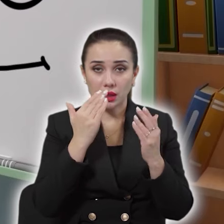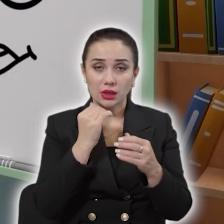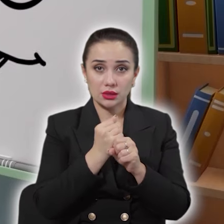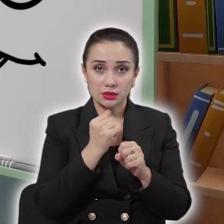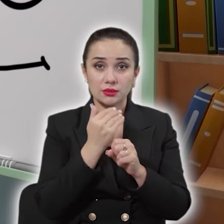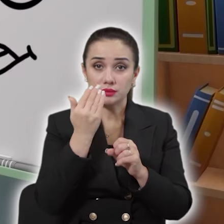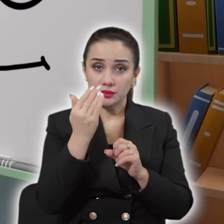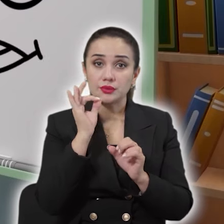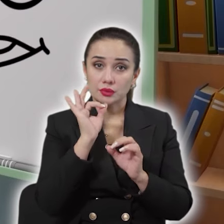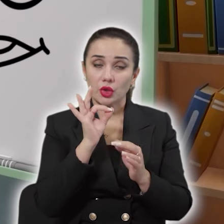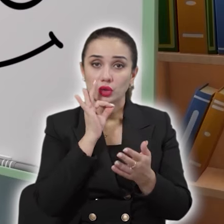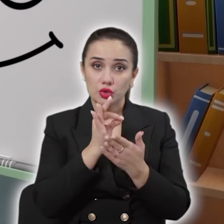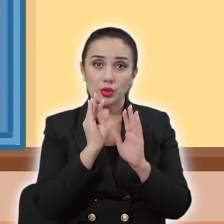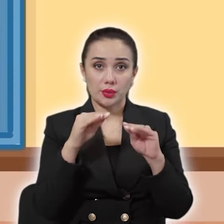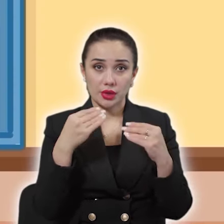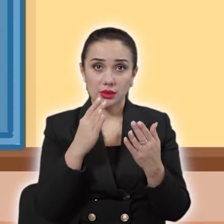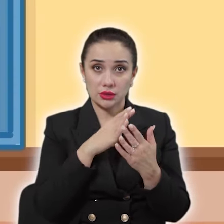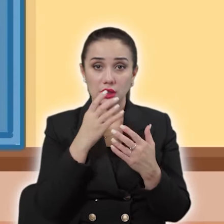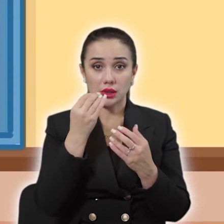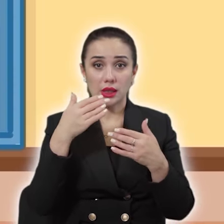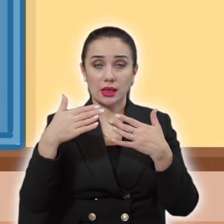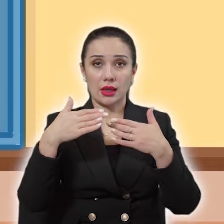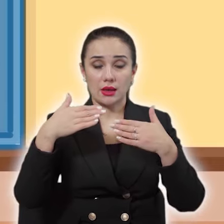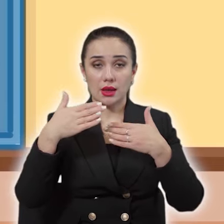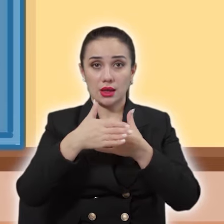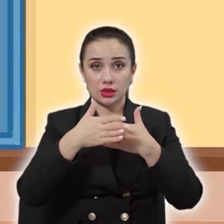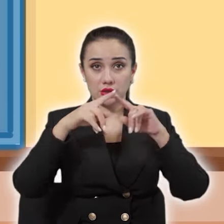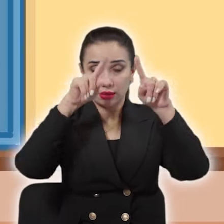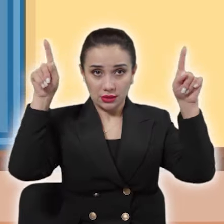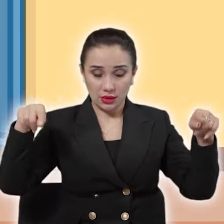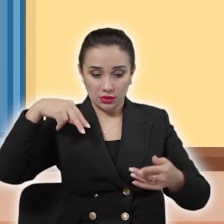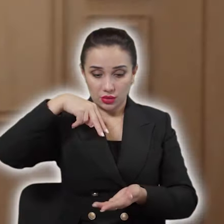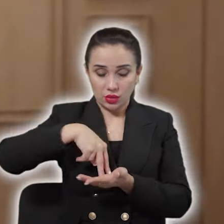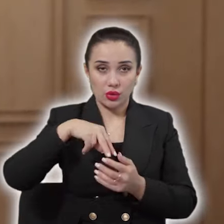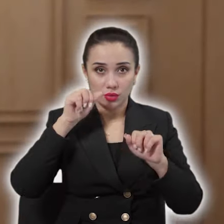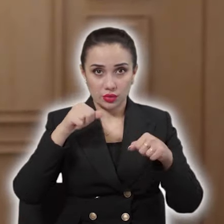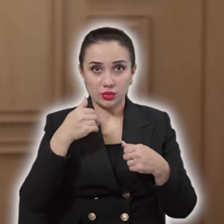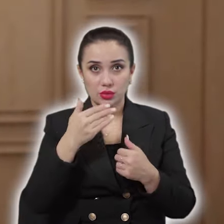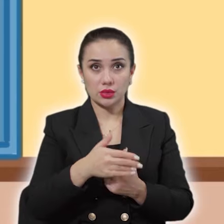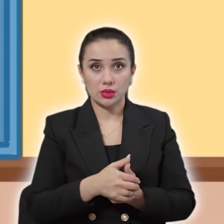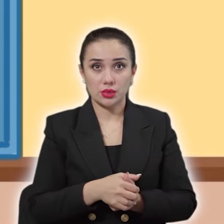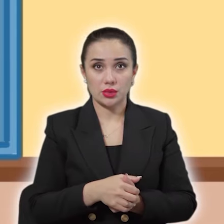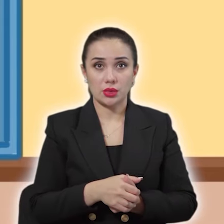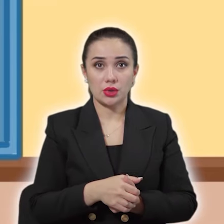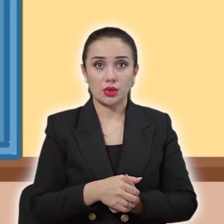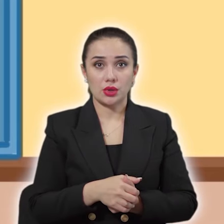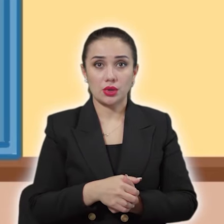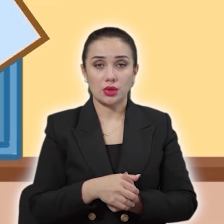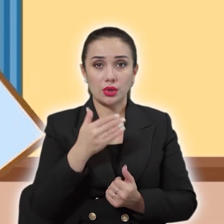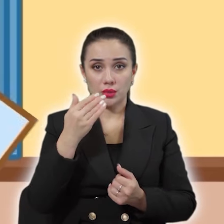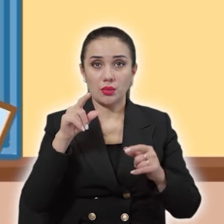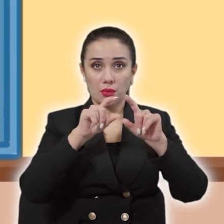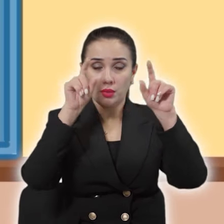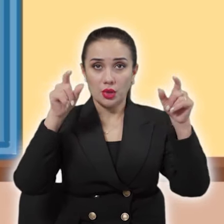adashmabman-da? Ha, sen to'g'ri javob bergansan. Yana eshik tagida turib olsang ham bo'ladi. Shvergami? Ha,